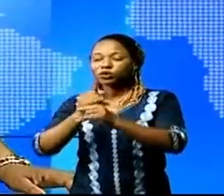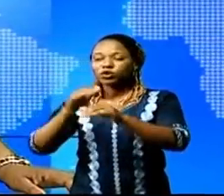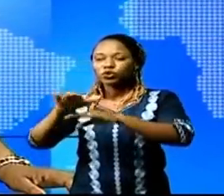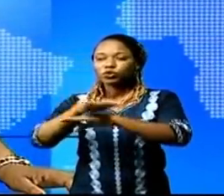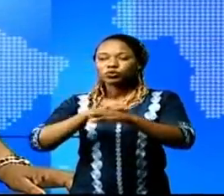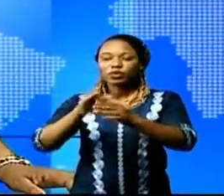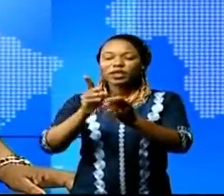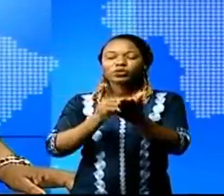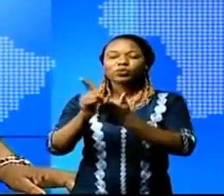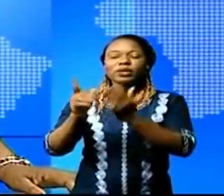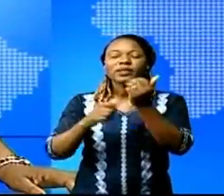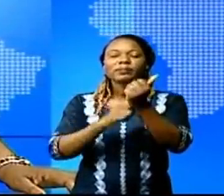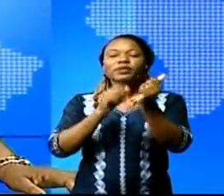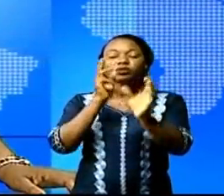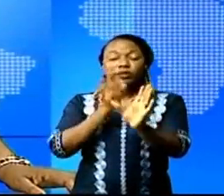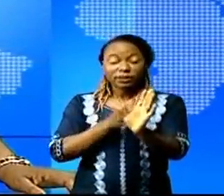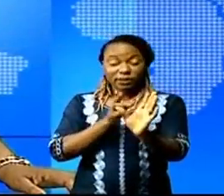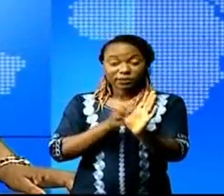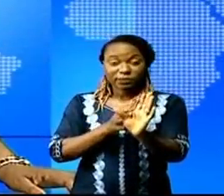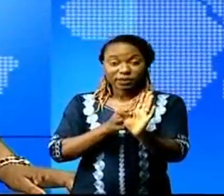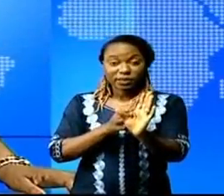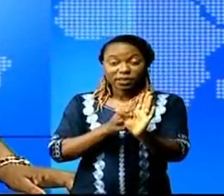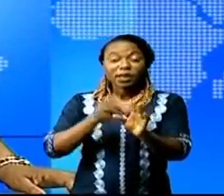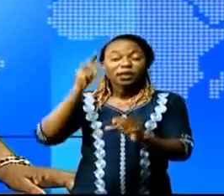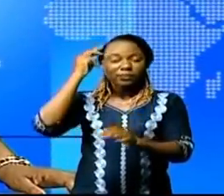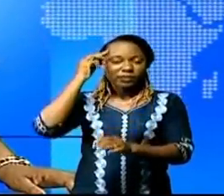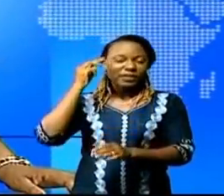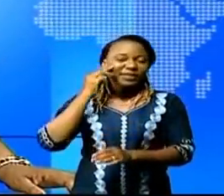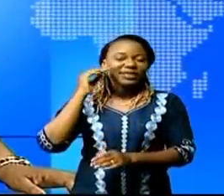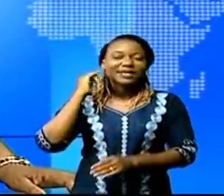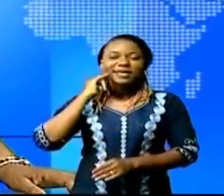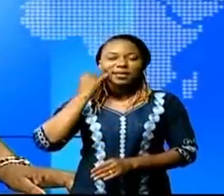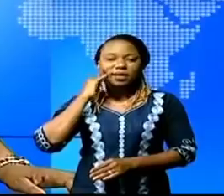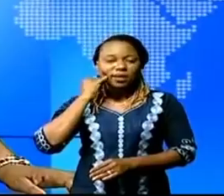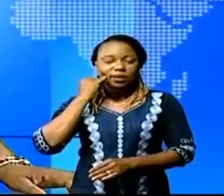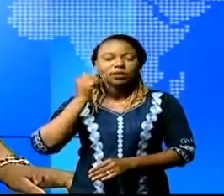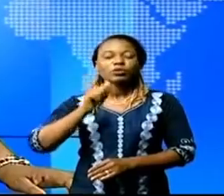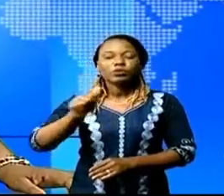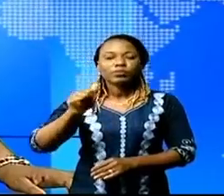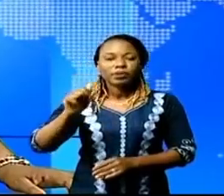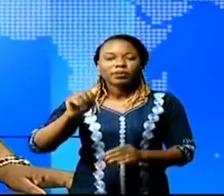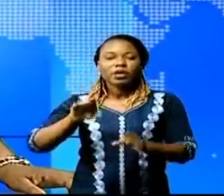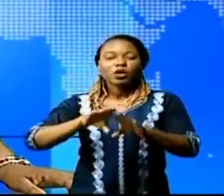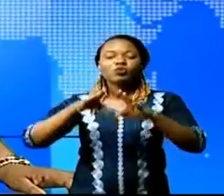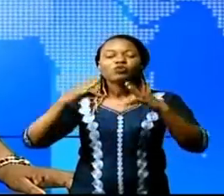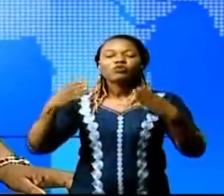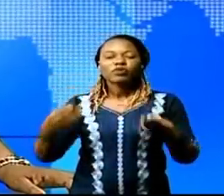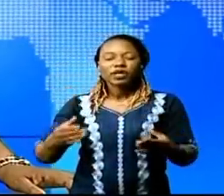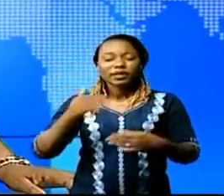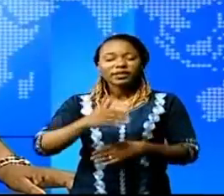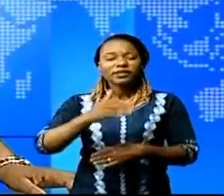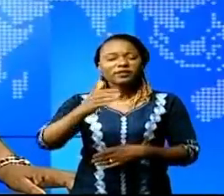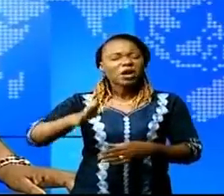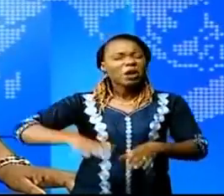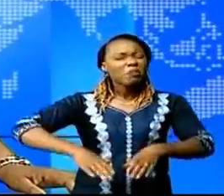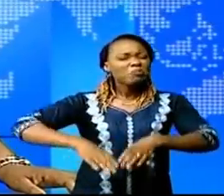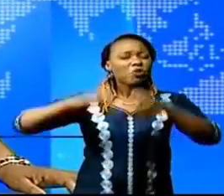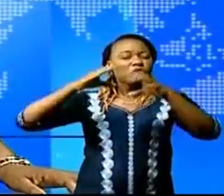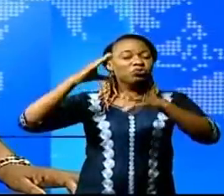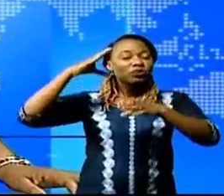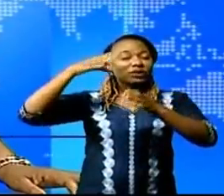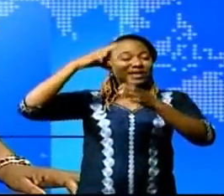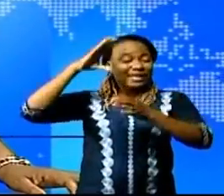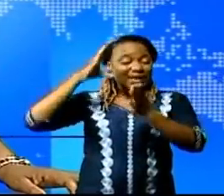droit des personnes handicapées. C'est la ministre Irène Essambodiata qui a donné le go en présence de plusieurs experts